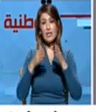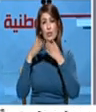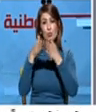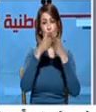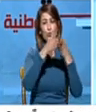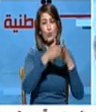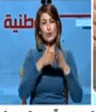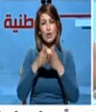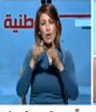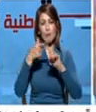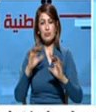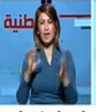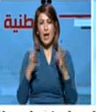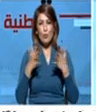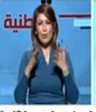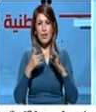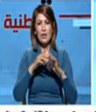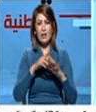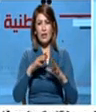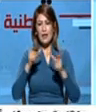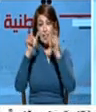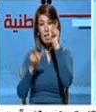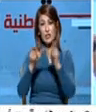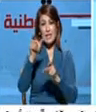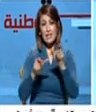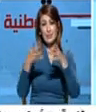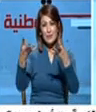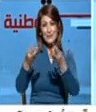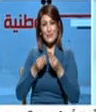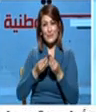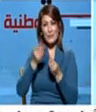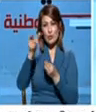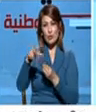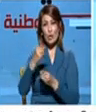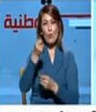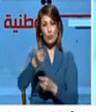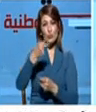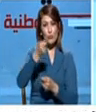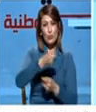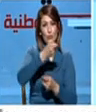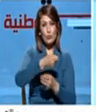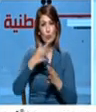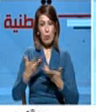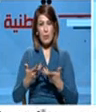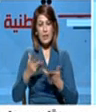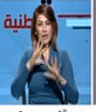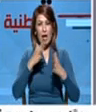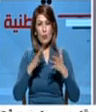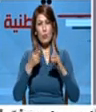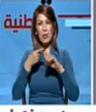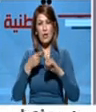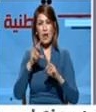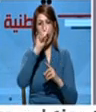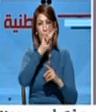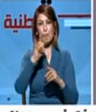منها قديش تقريبا معناها استخلاص ال ال حوالي تقريبا قديش من نهار ما زالوا حوالي اه حوالي